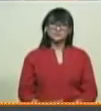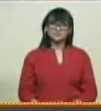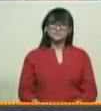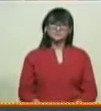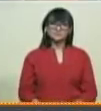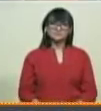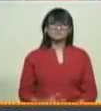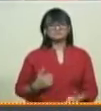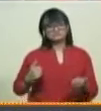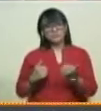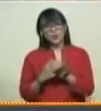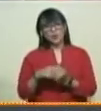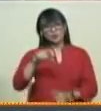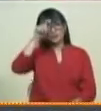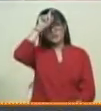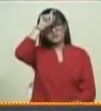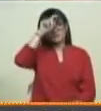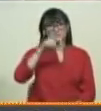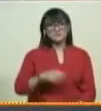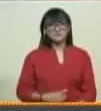todo el respaldo de Turquía.